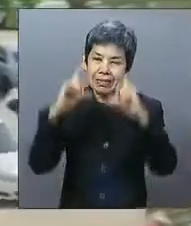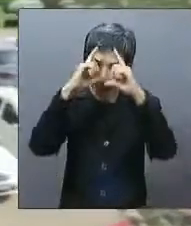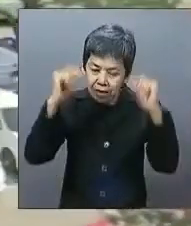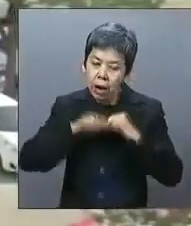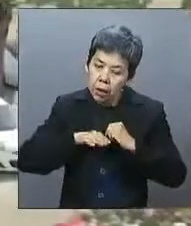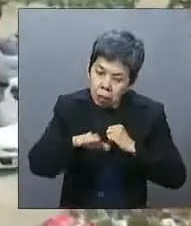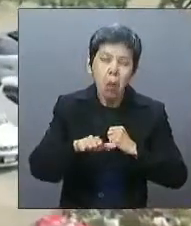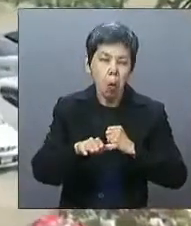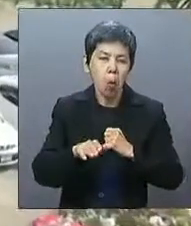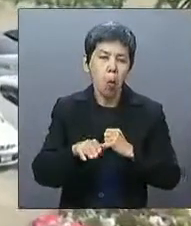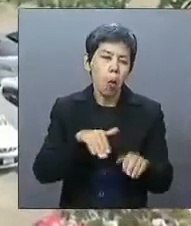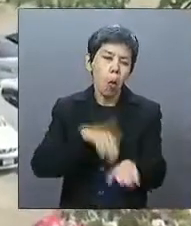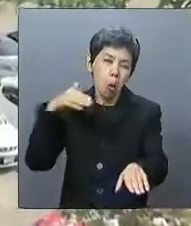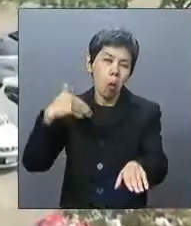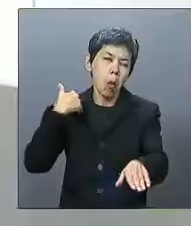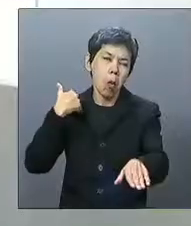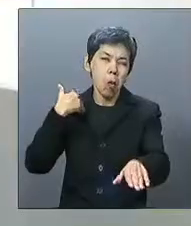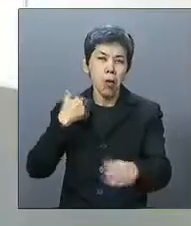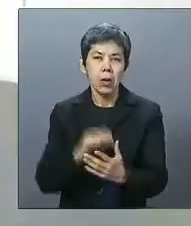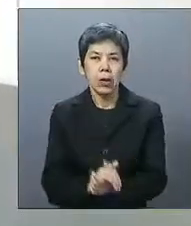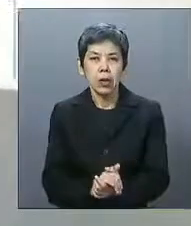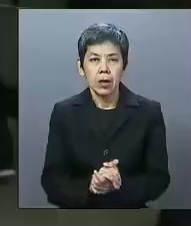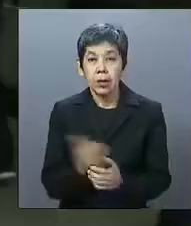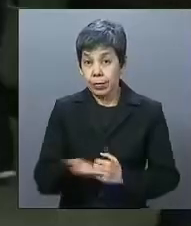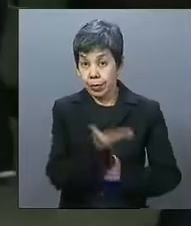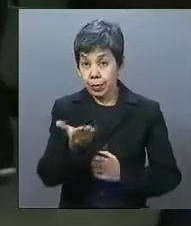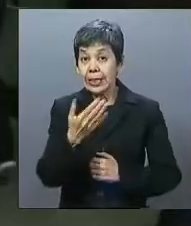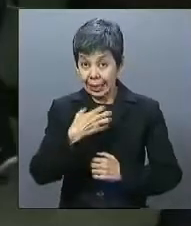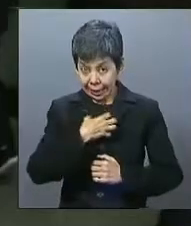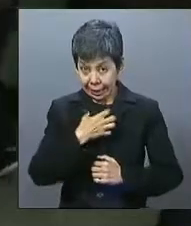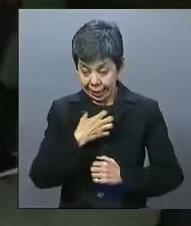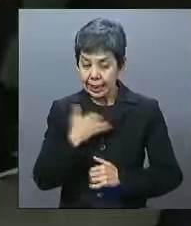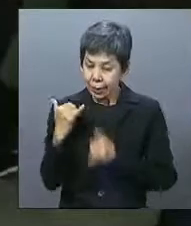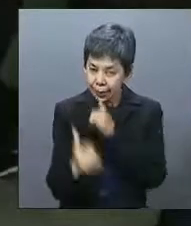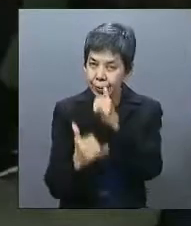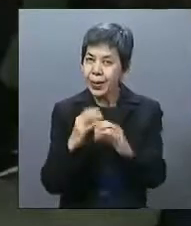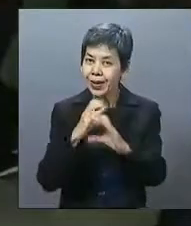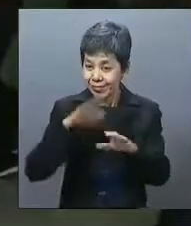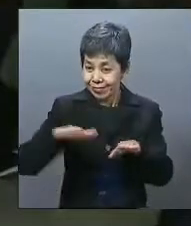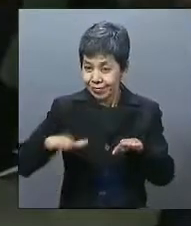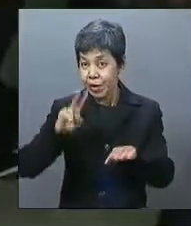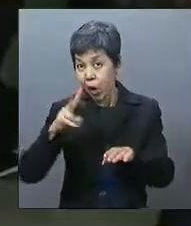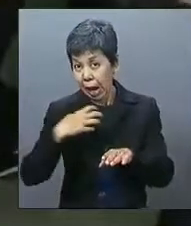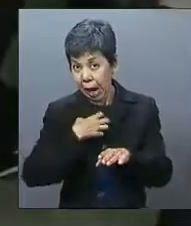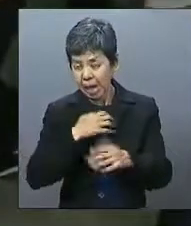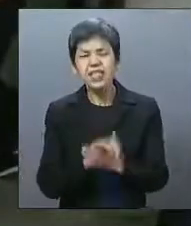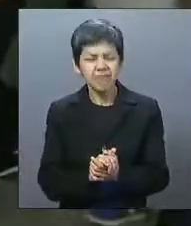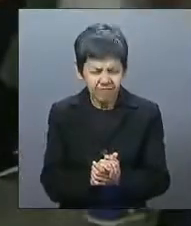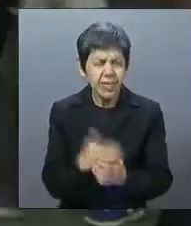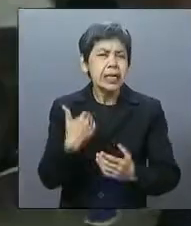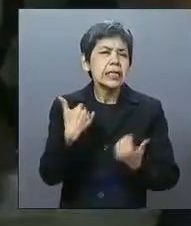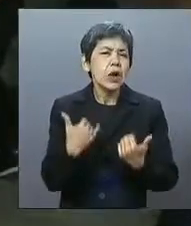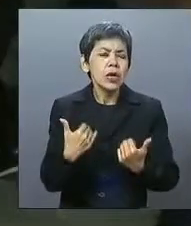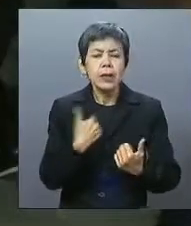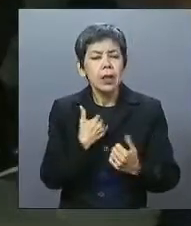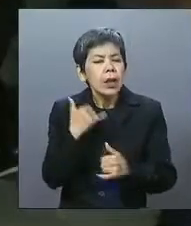ารอยู่เป็นจำนวนมากสำหรับคุณผู้ชมนะครับที่จะเดินทางมาที่สถานีขนส่งหมอชิด2แม้ว่าจะไม่มีผู้